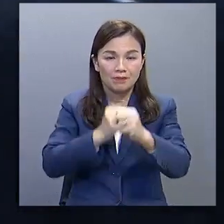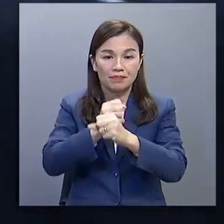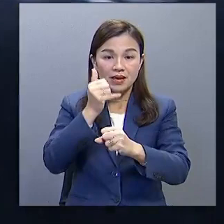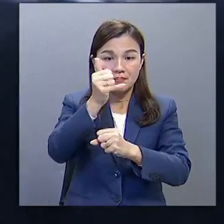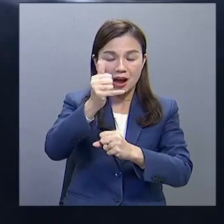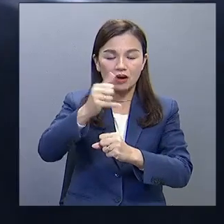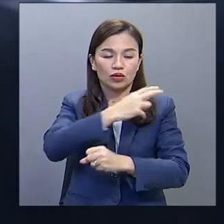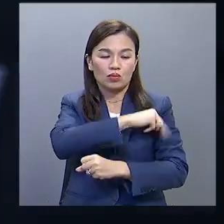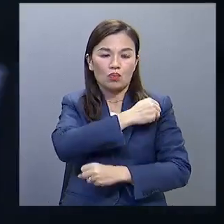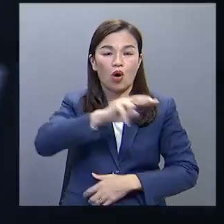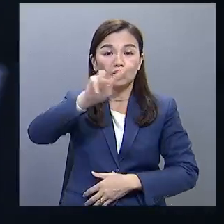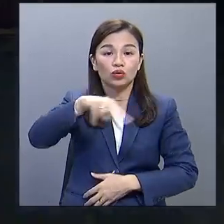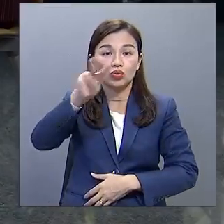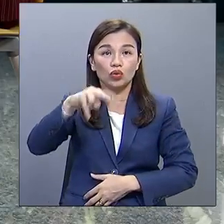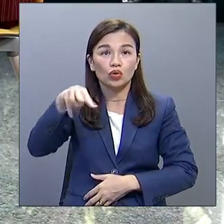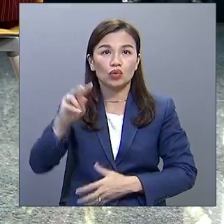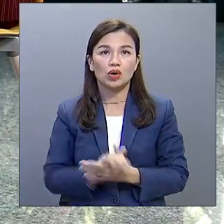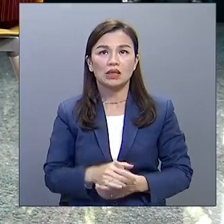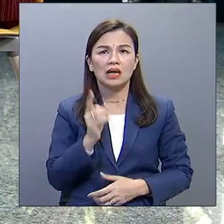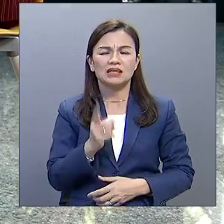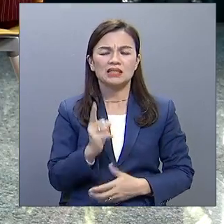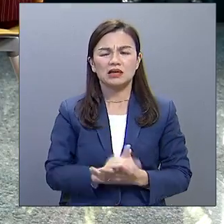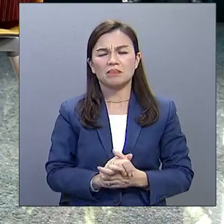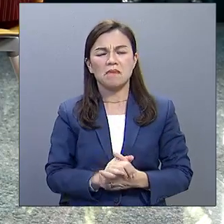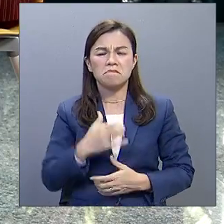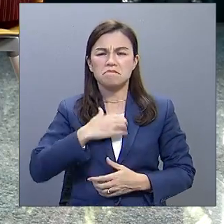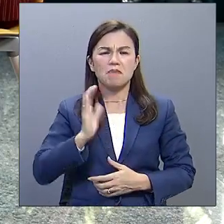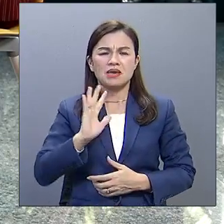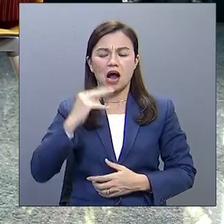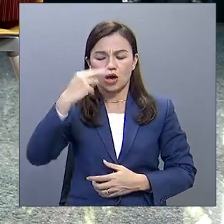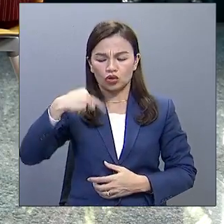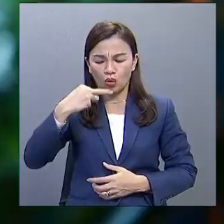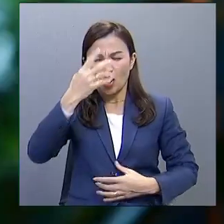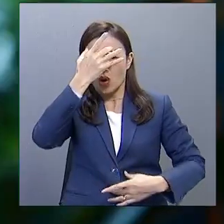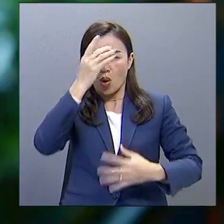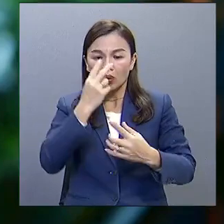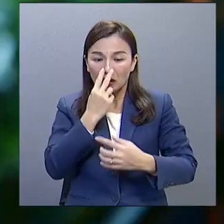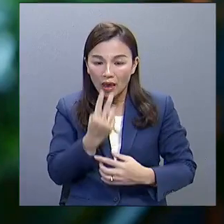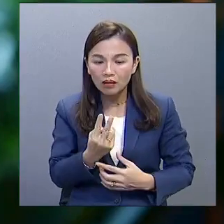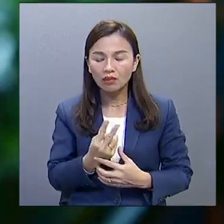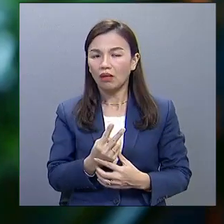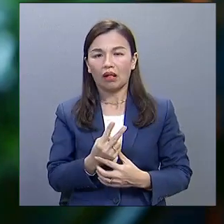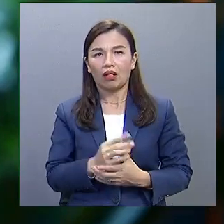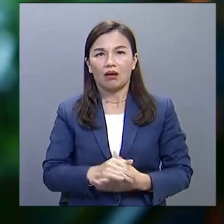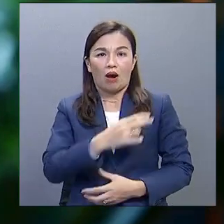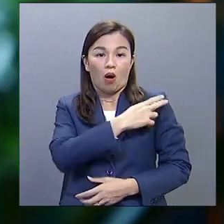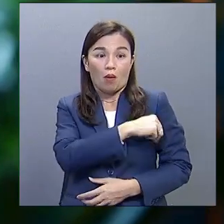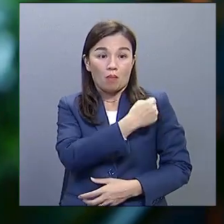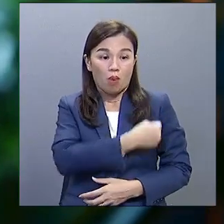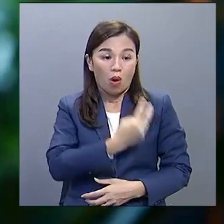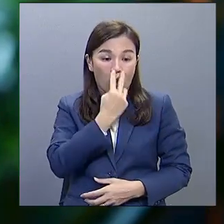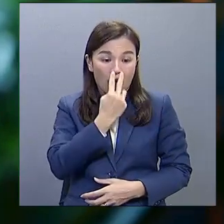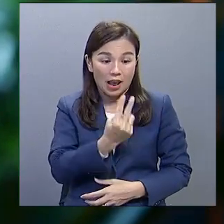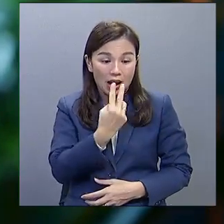คนไม่ค่อยชอบตรวจสุขภาพเพราะรู้สึกว่าตรวจแล้วเดี๋ยวเจอโน่นเจอนี ่ แต่จริงๆอ่ะหมอจะดีใจมากถ้าหมอตรวจแล้วหมอเจอแสดงว่าเร